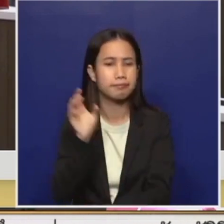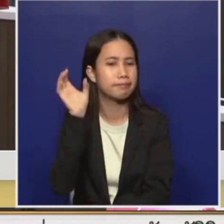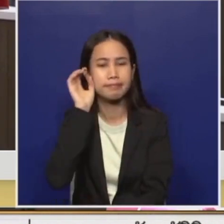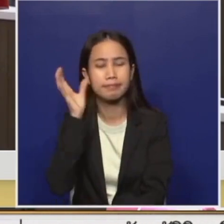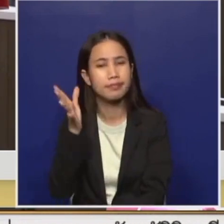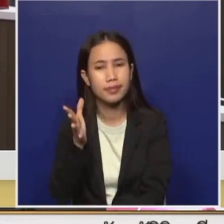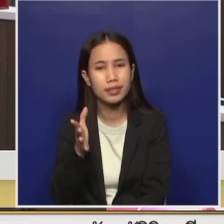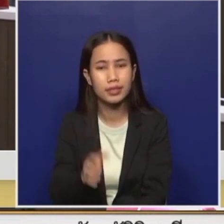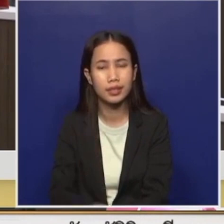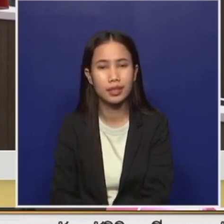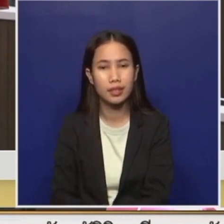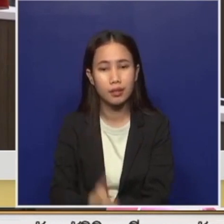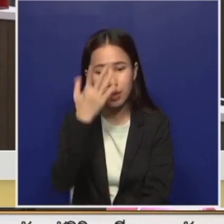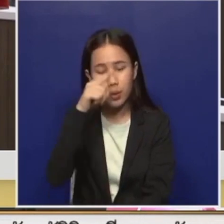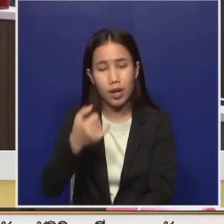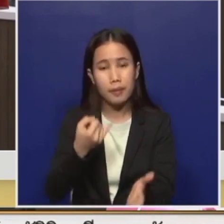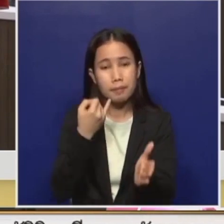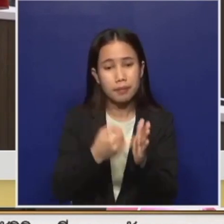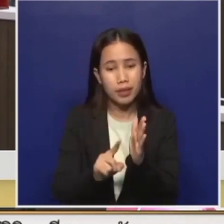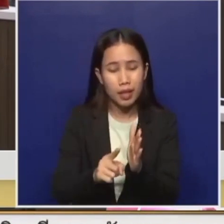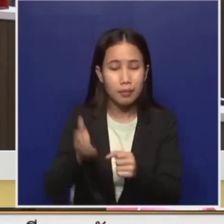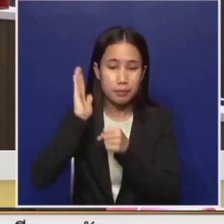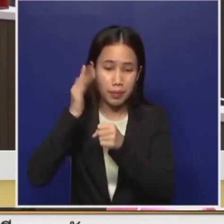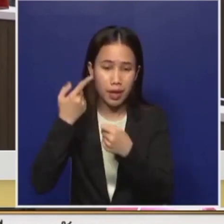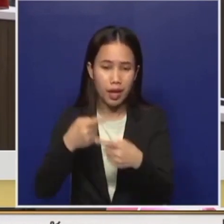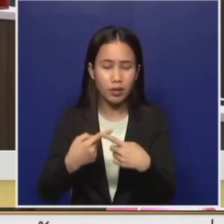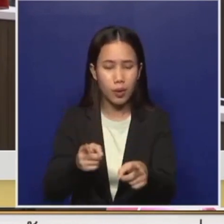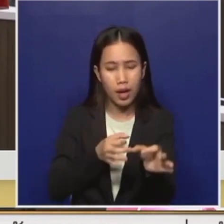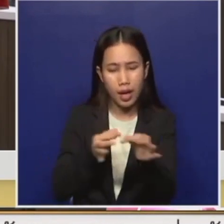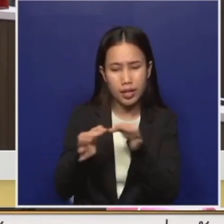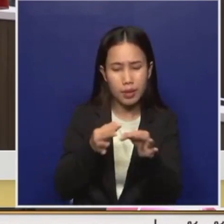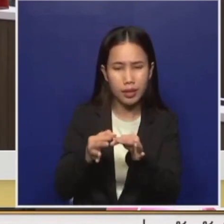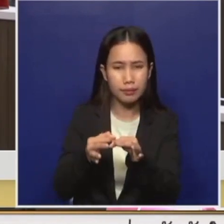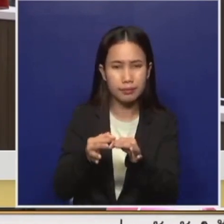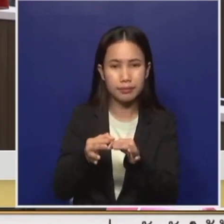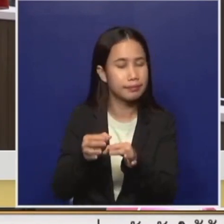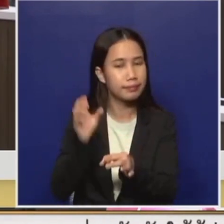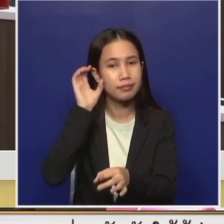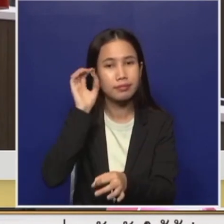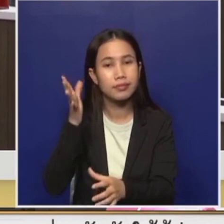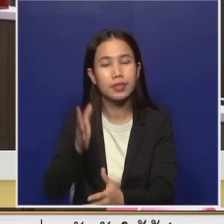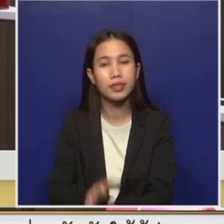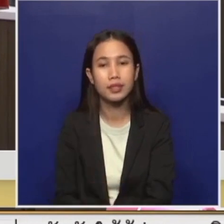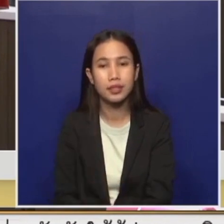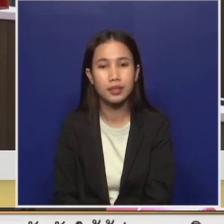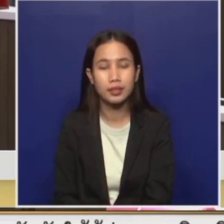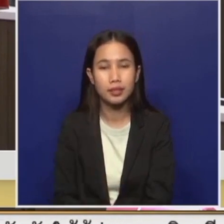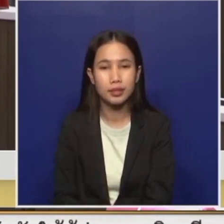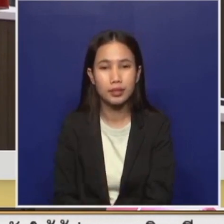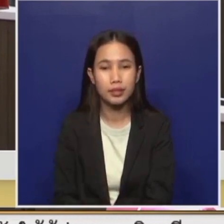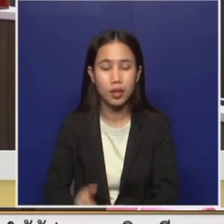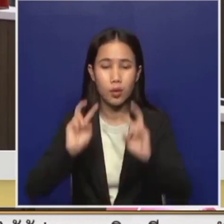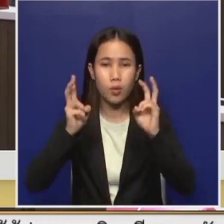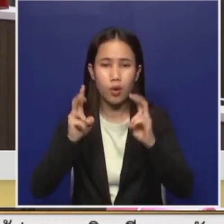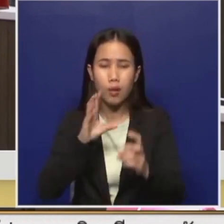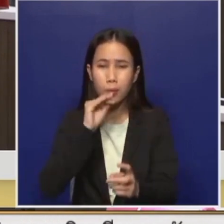ที่จะหักลางข้เกาหาของเพื่อนสมารชกได้โดยเฉพาะประเด็น ที่ทุกคน พูดกันยไมหยุด แล้วกทำ